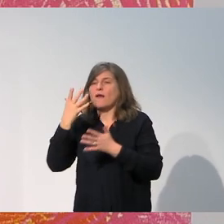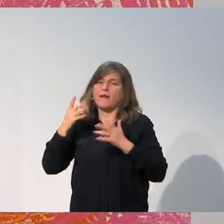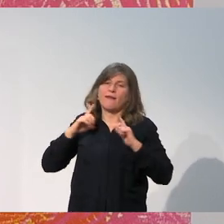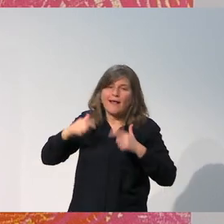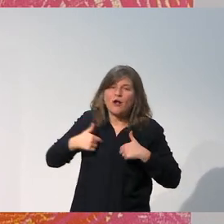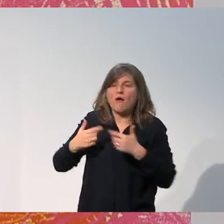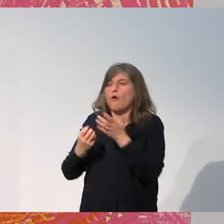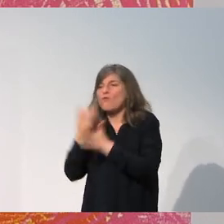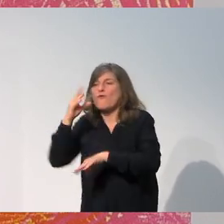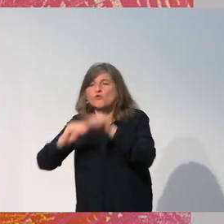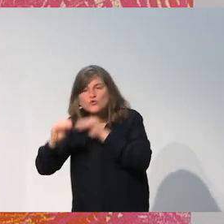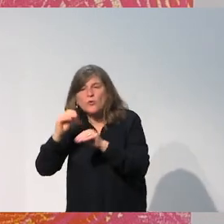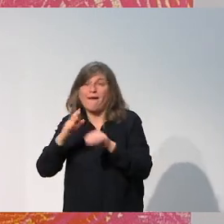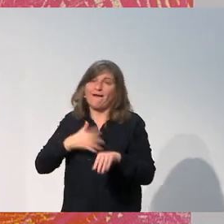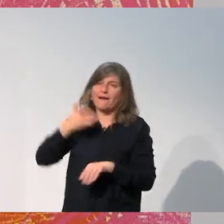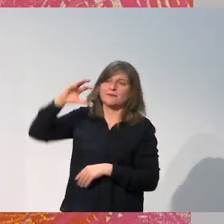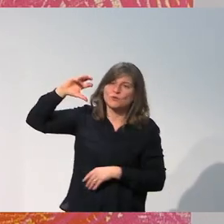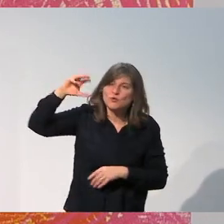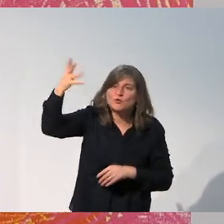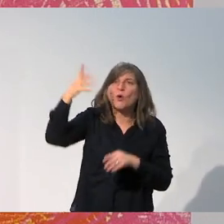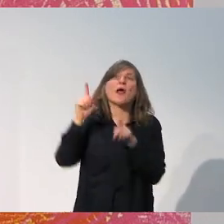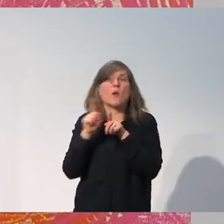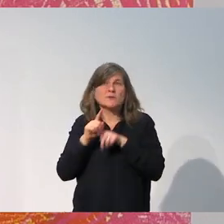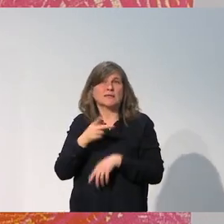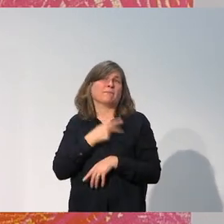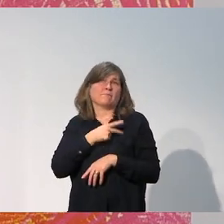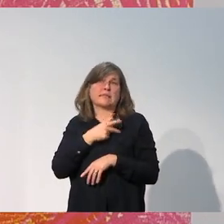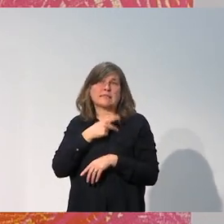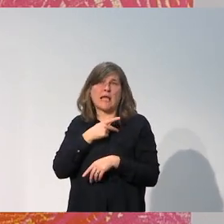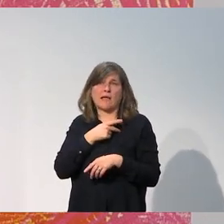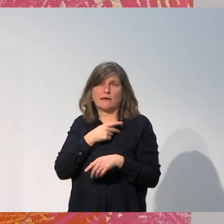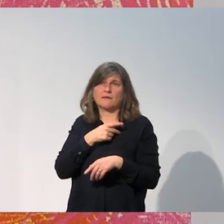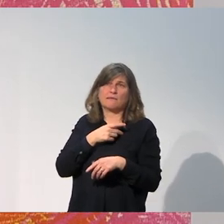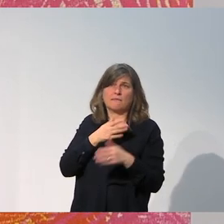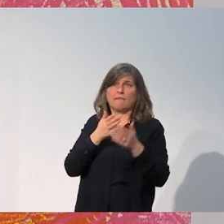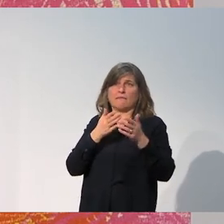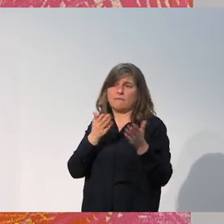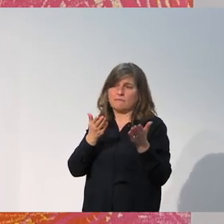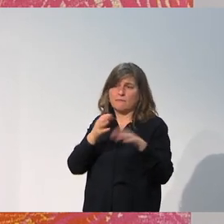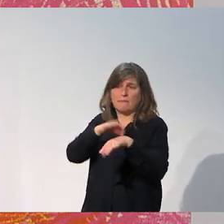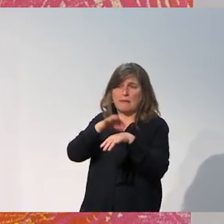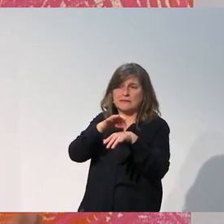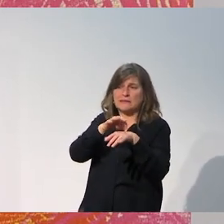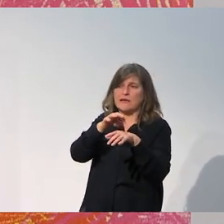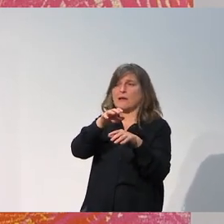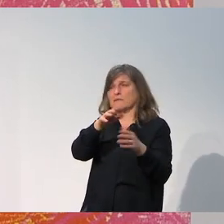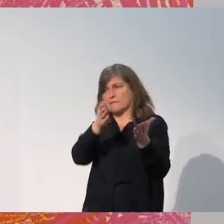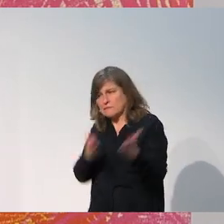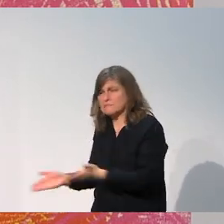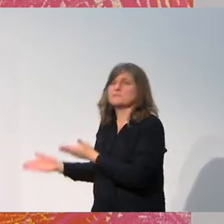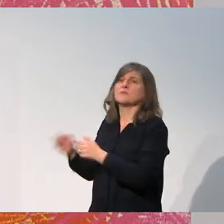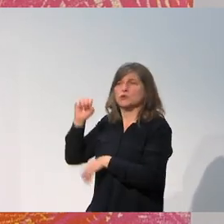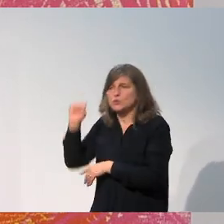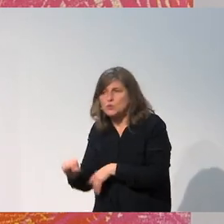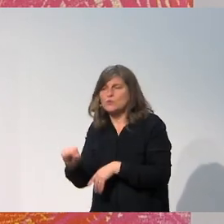héliothérapies, il y a plein de médecins qui envoient aussi, on a des anecdotes connues, de Nietzsche qui va dans le sud,